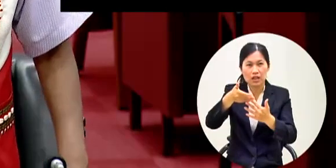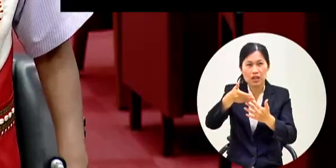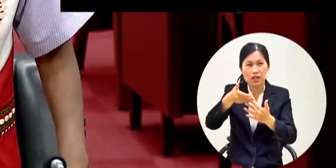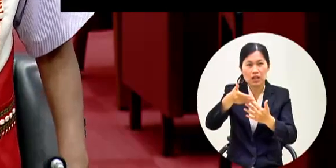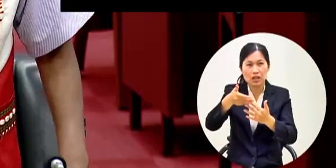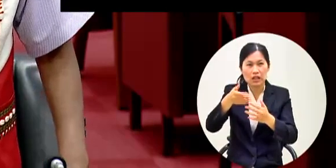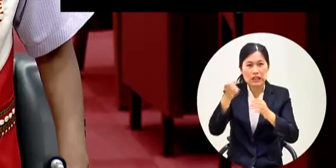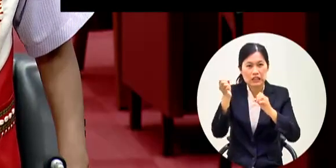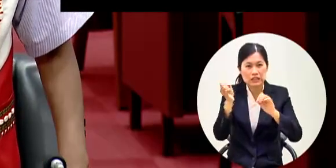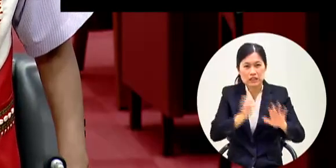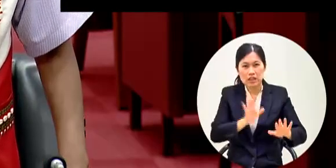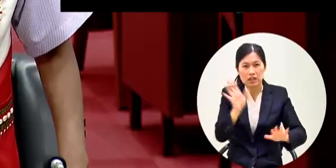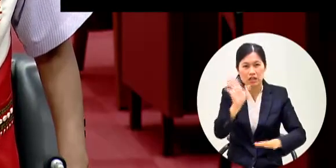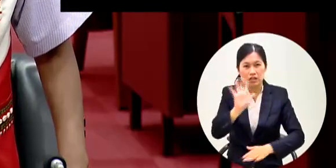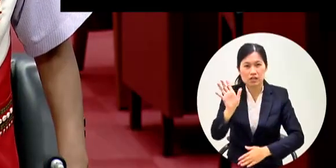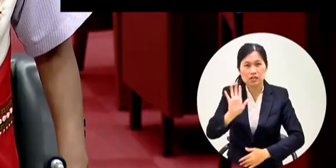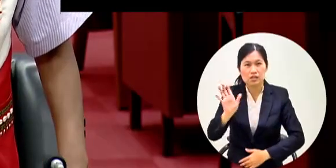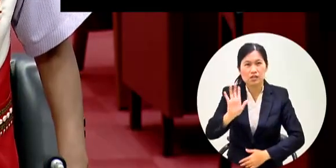步步高升。